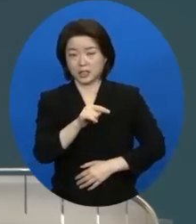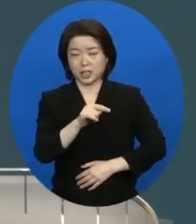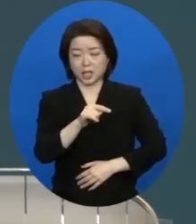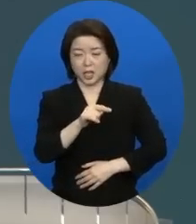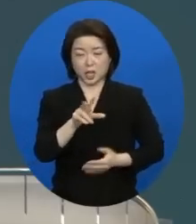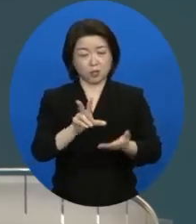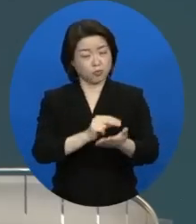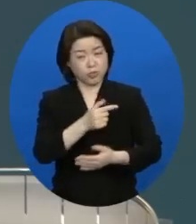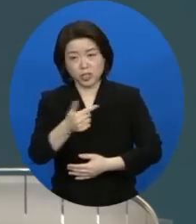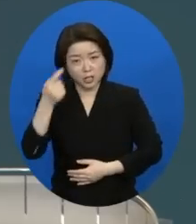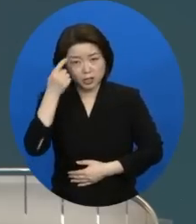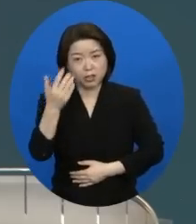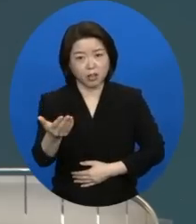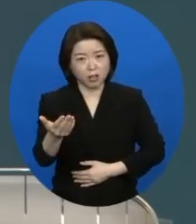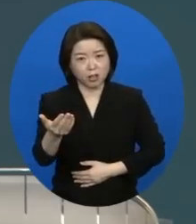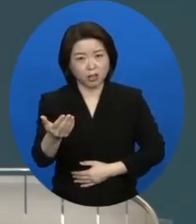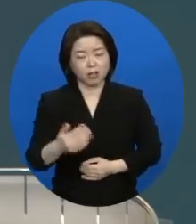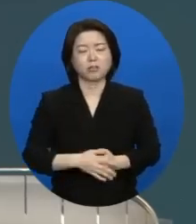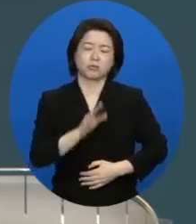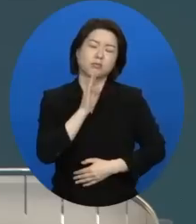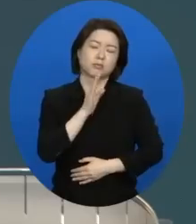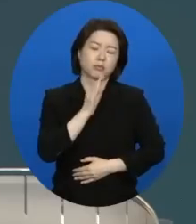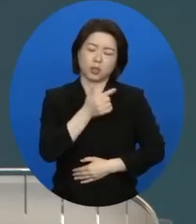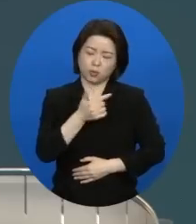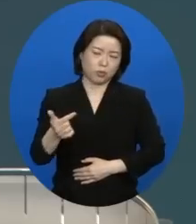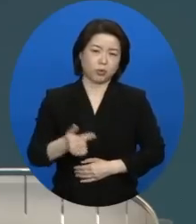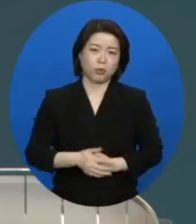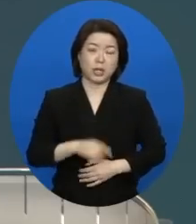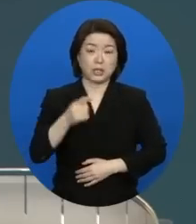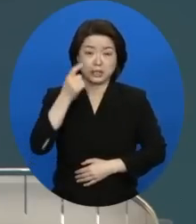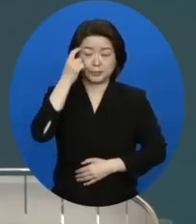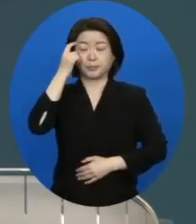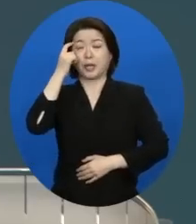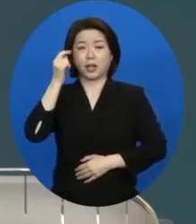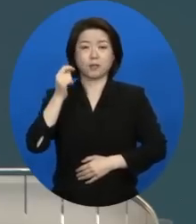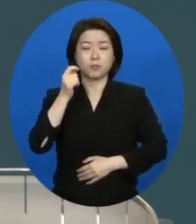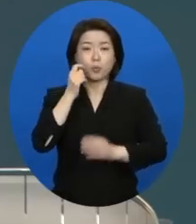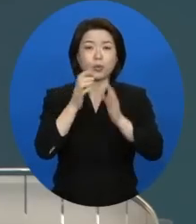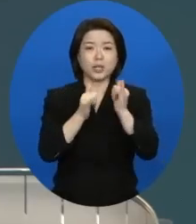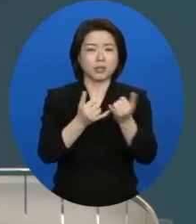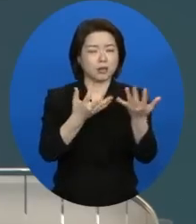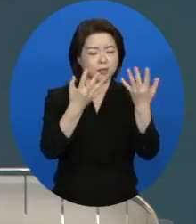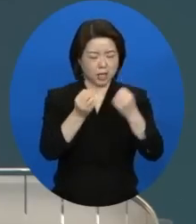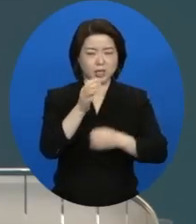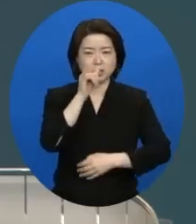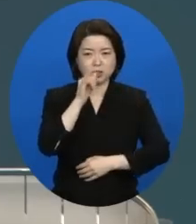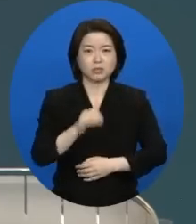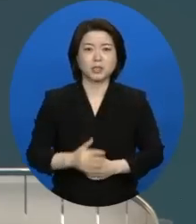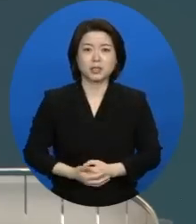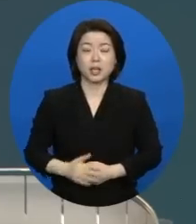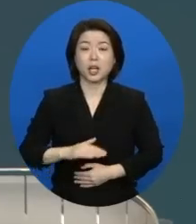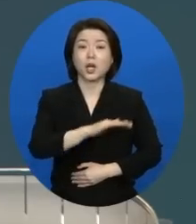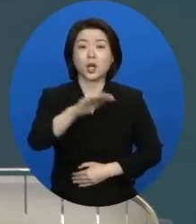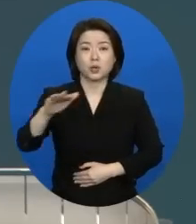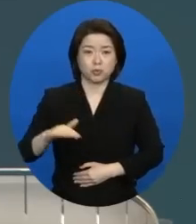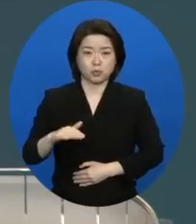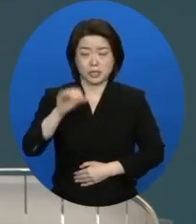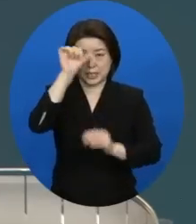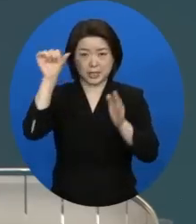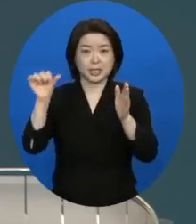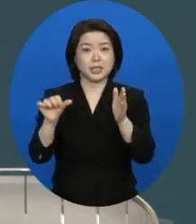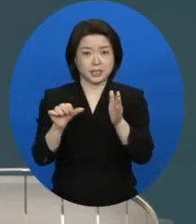문제가 되는 걸까요? 그렇습니다. 그걸 인식하지 못하는 분들이 많습니다. 우리의